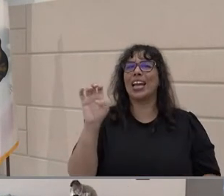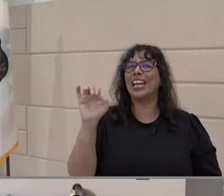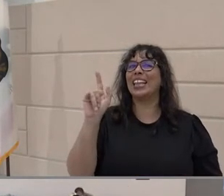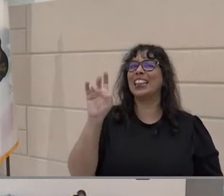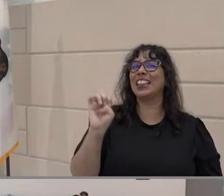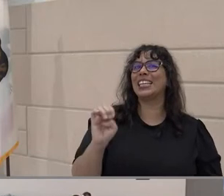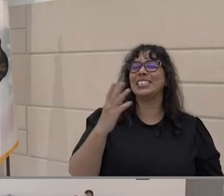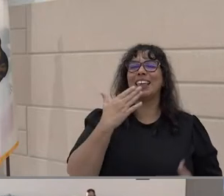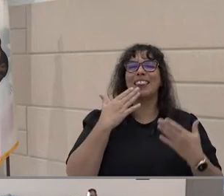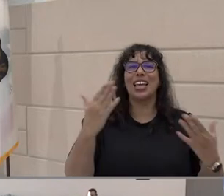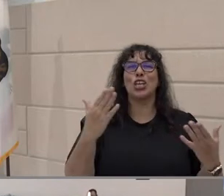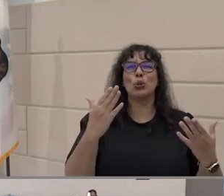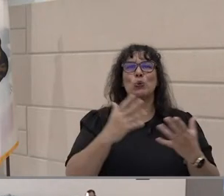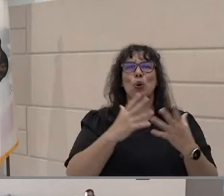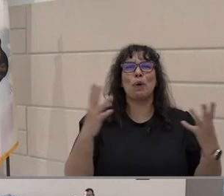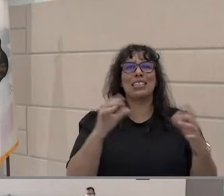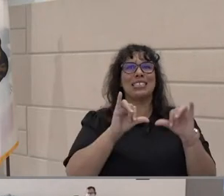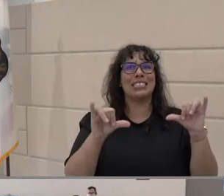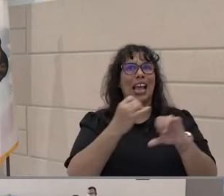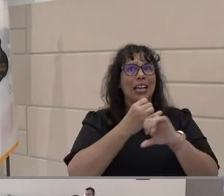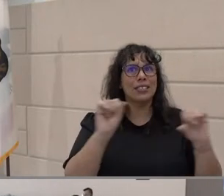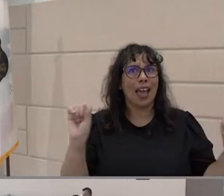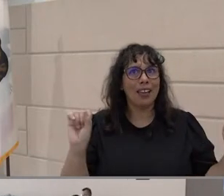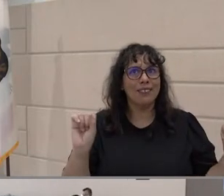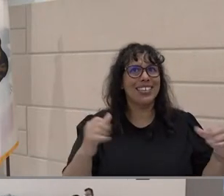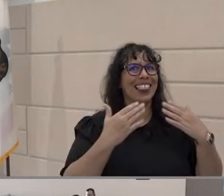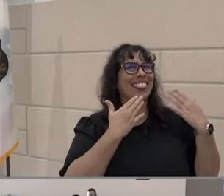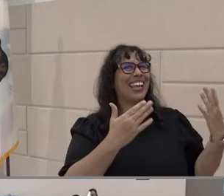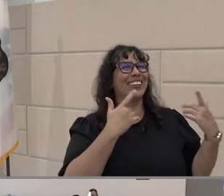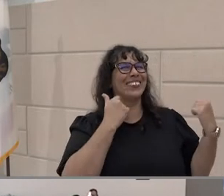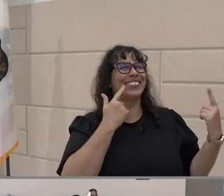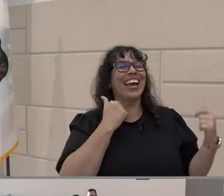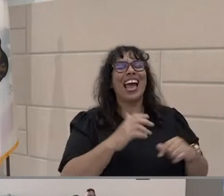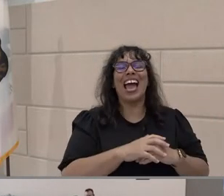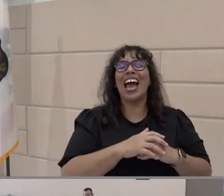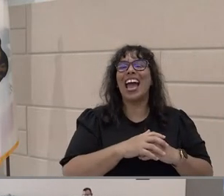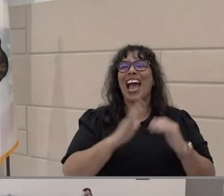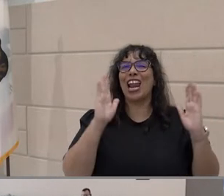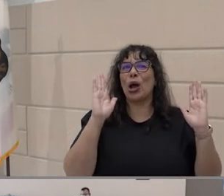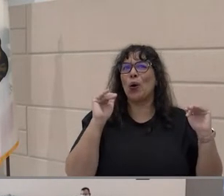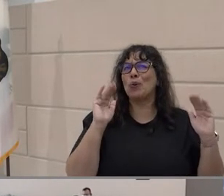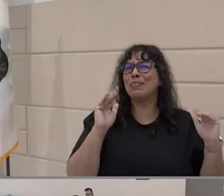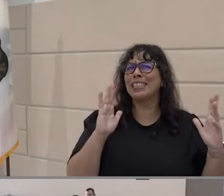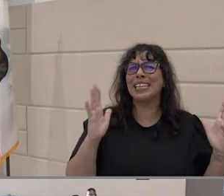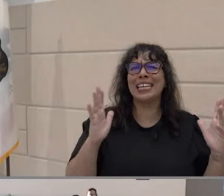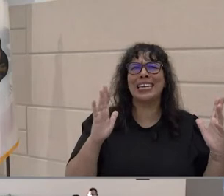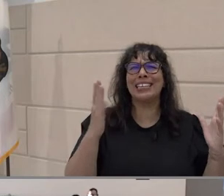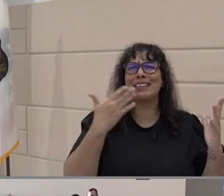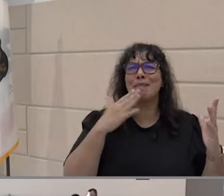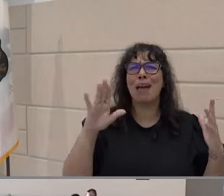សូមអរគុណម្ដងទៀតអ្នកស្រីអេលីសរក្សានៅសុវត្ថិភាពរក្សាសុខភាព